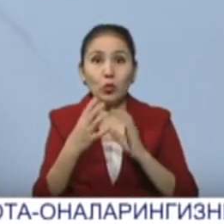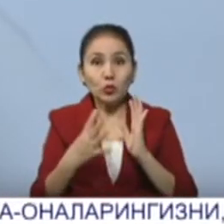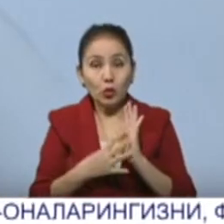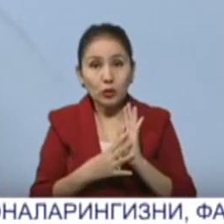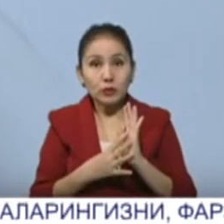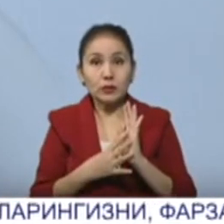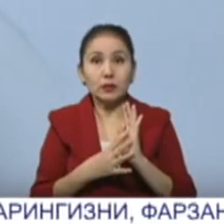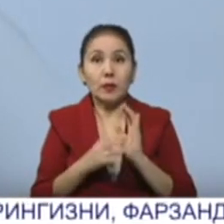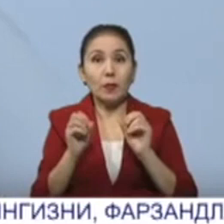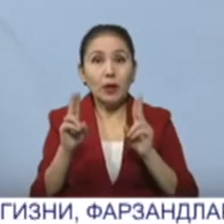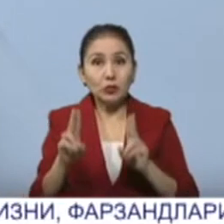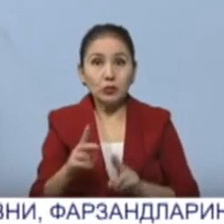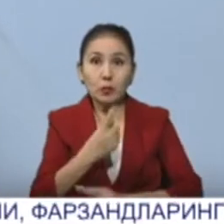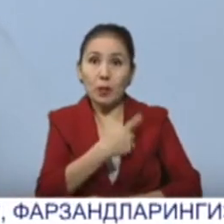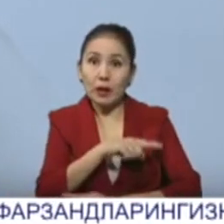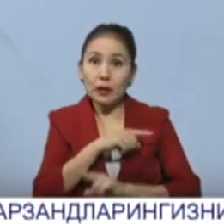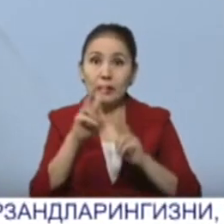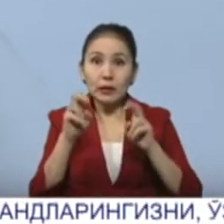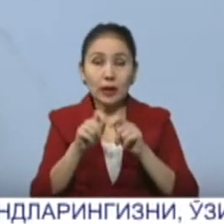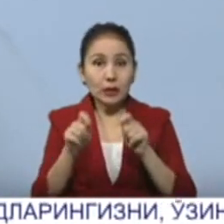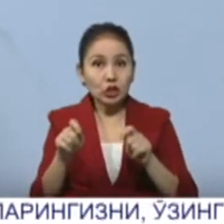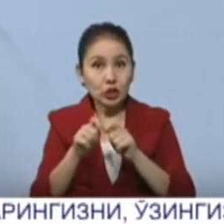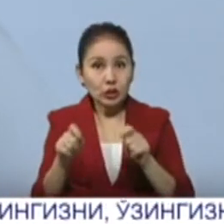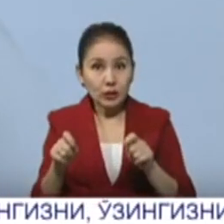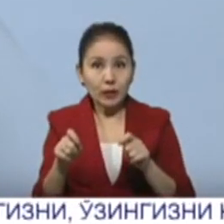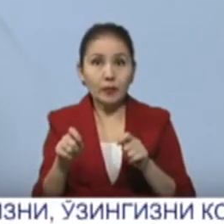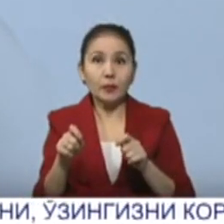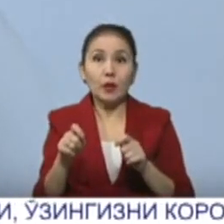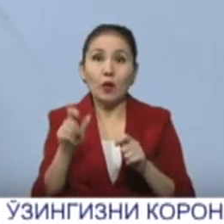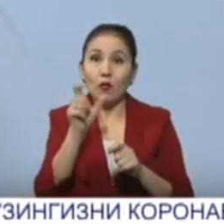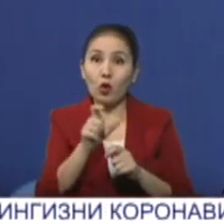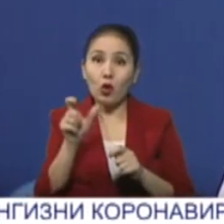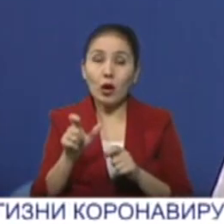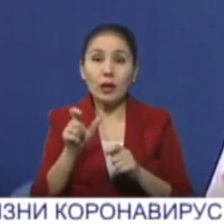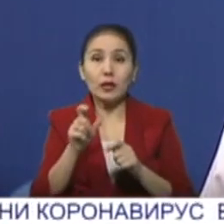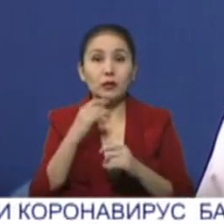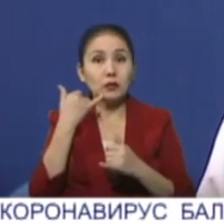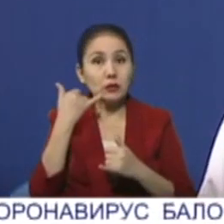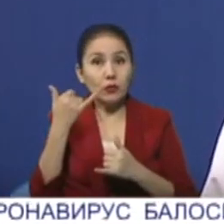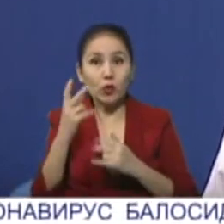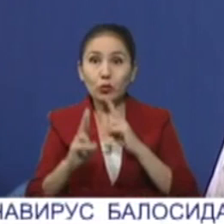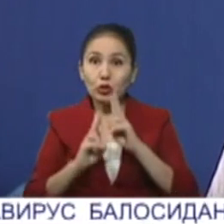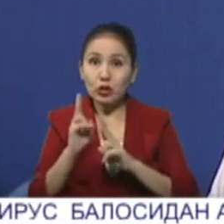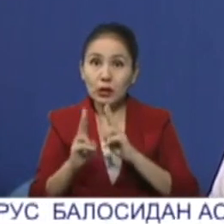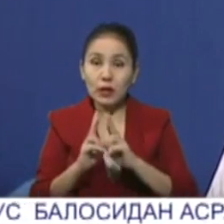bo'yicha maxsus poliklinikalar tashkil etilganligi, fuqarolardan tushayotgan murojaatlarga